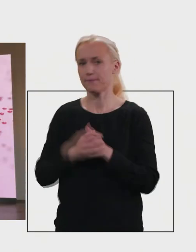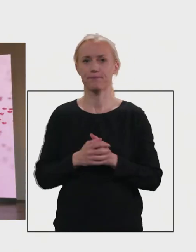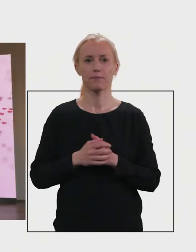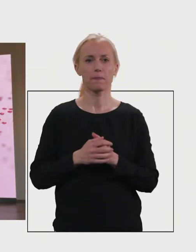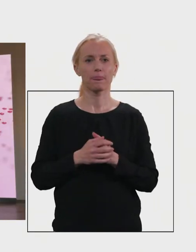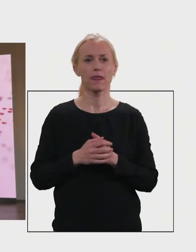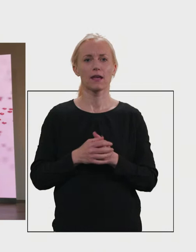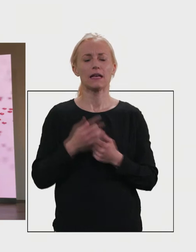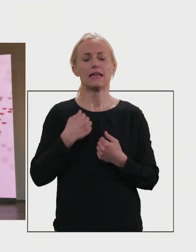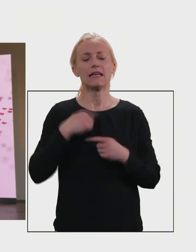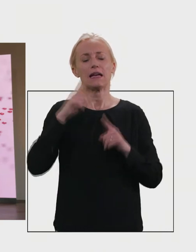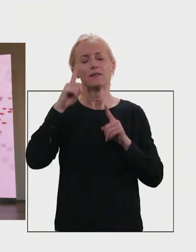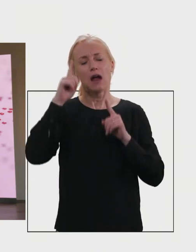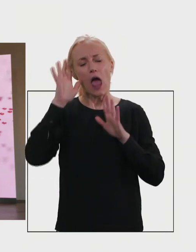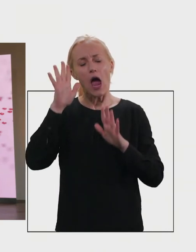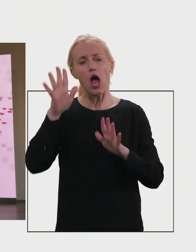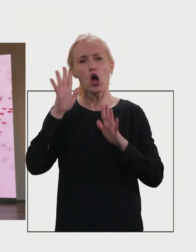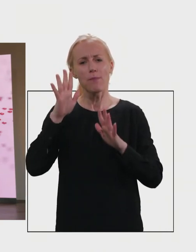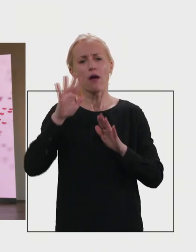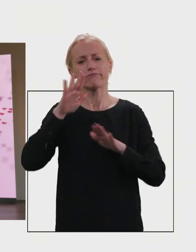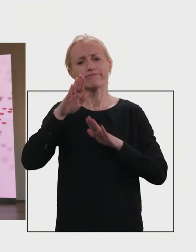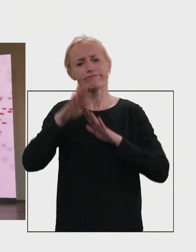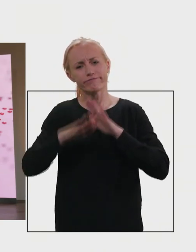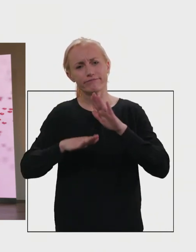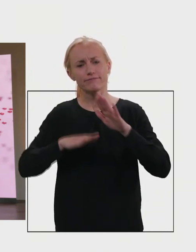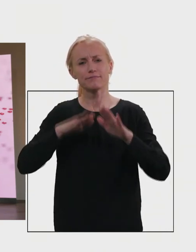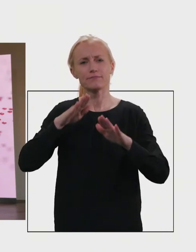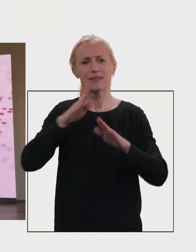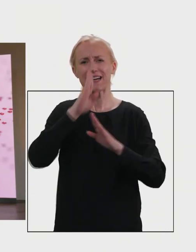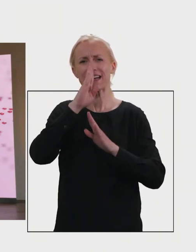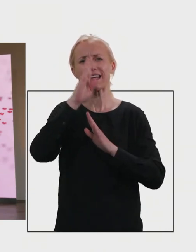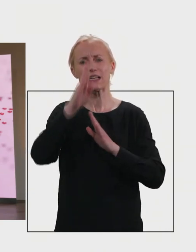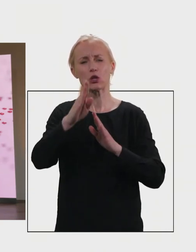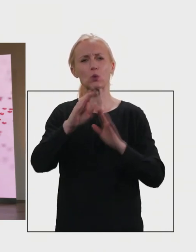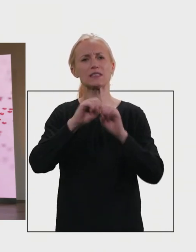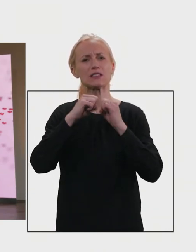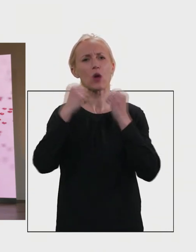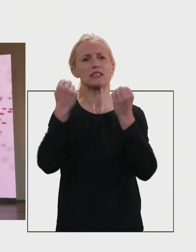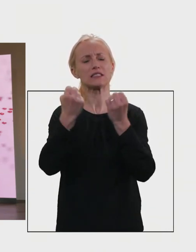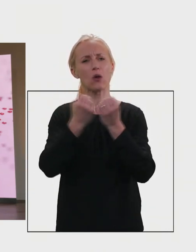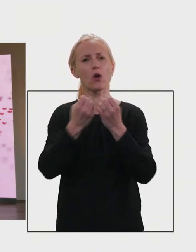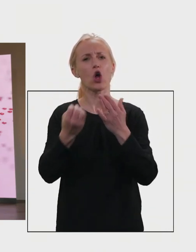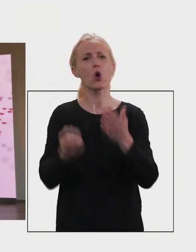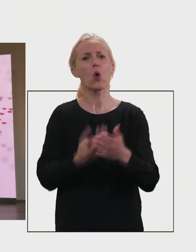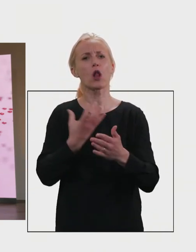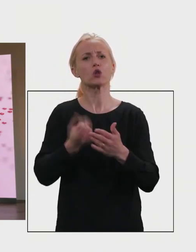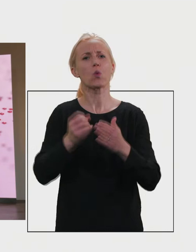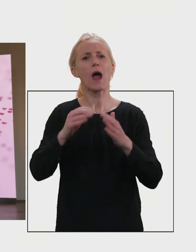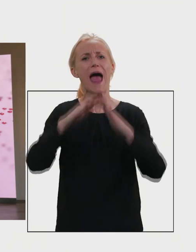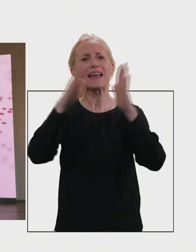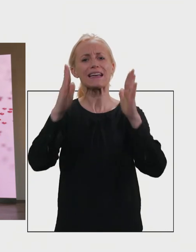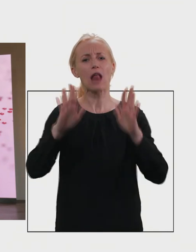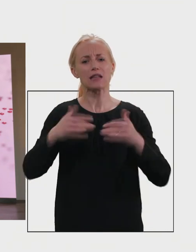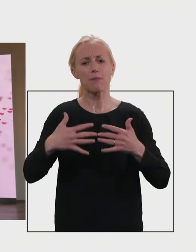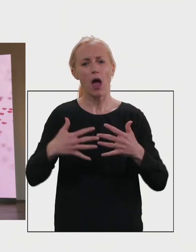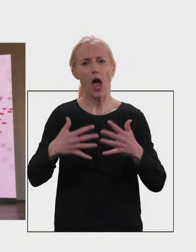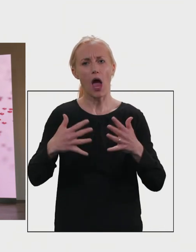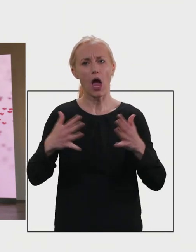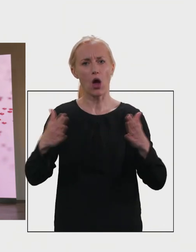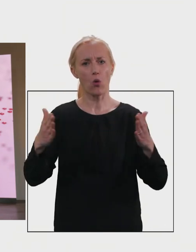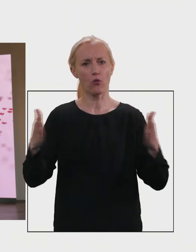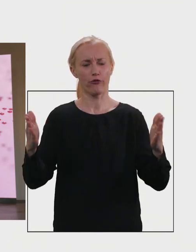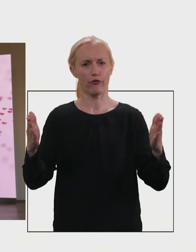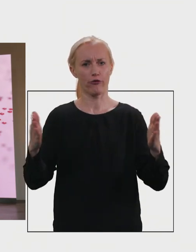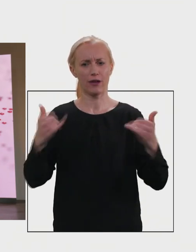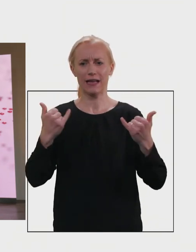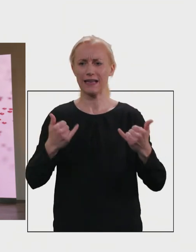sich sozusagen auf dem Weg hin zu einer Situation, in der auch Kultureinrichtungen sich öffnen. Ich erlebe jetzt mehr und